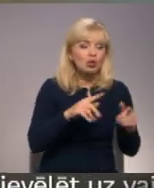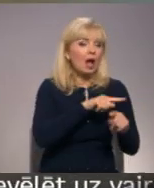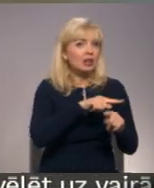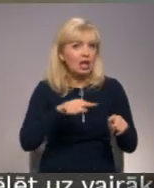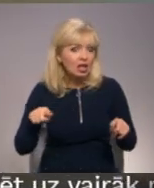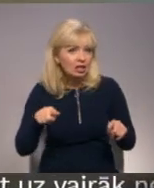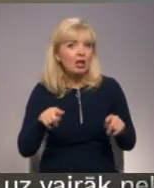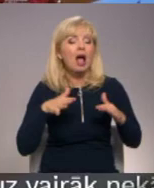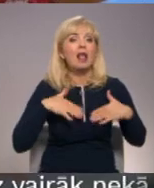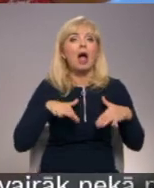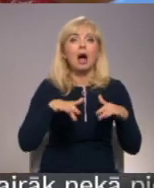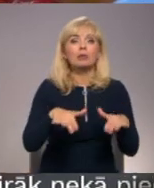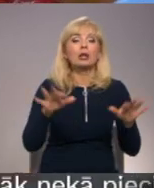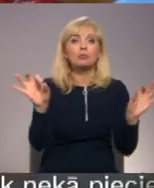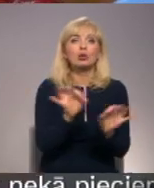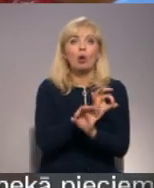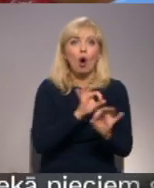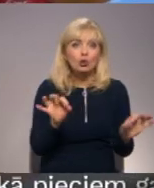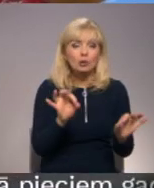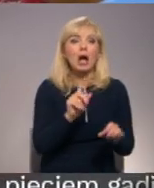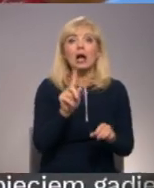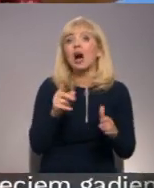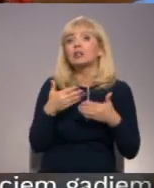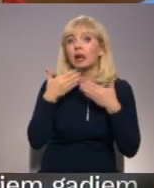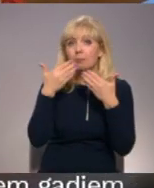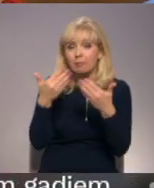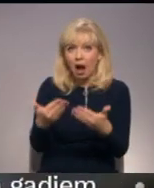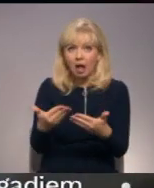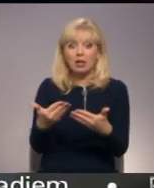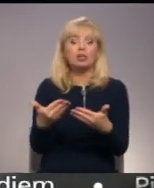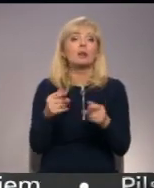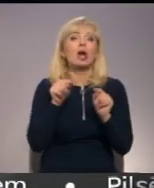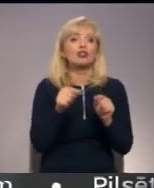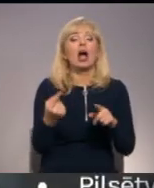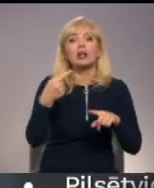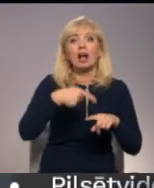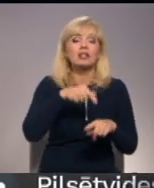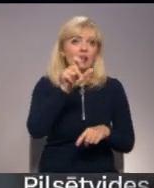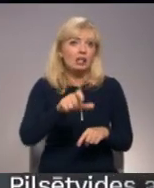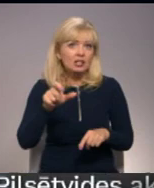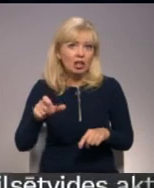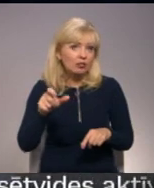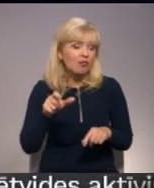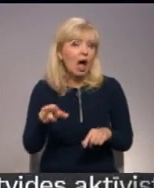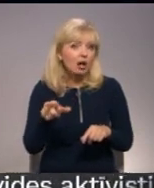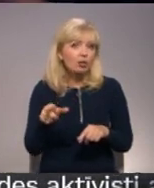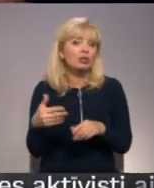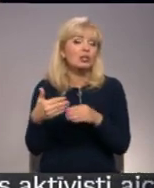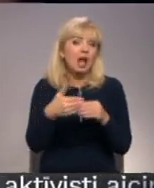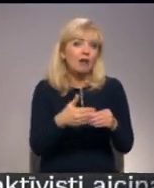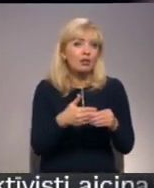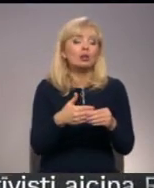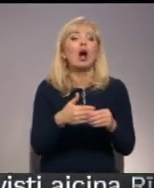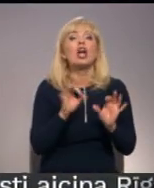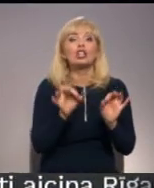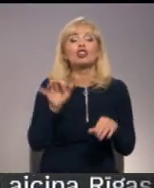palīdzēsim izdzīvot sākumam. Kā paldies, katram tiek eņģelītes un konfekte. Šai reizē cilvēks vienkops savadusi pērnu kuldīdzniekam